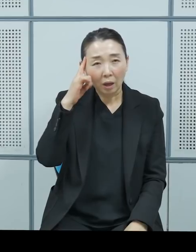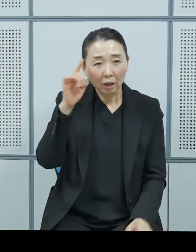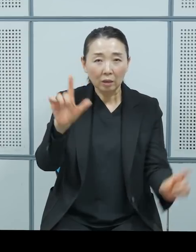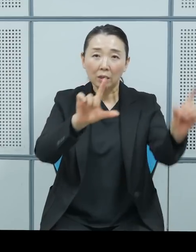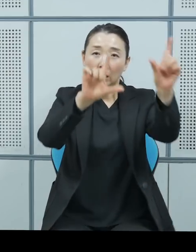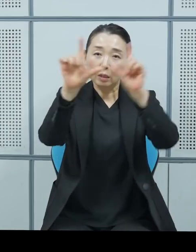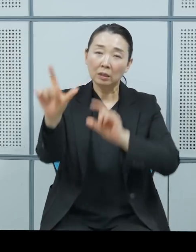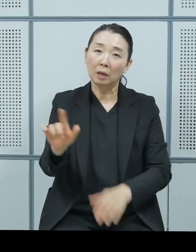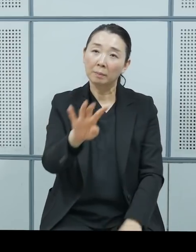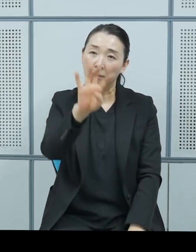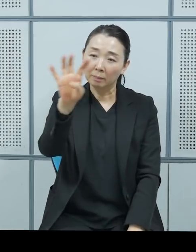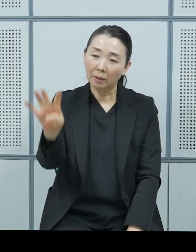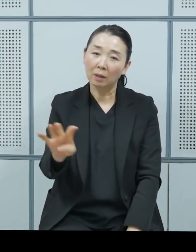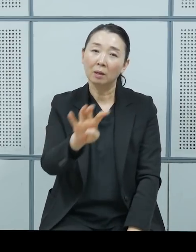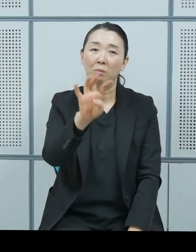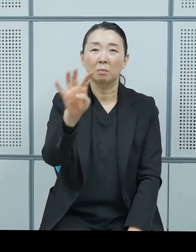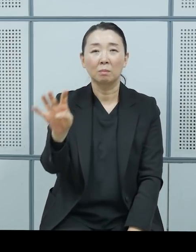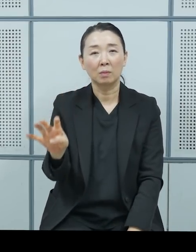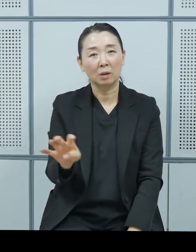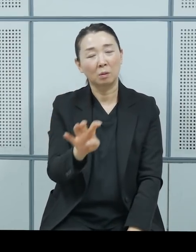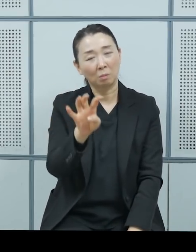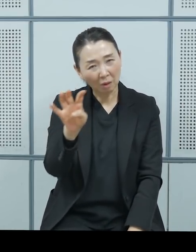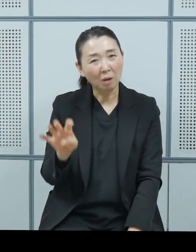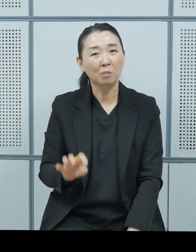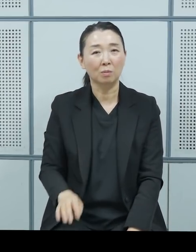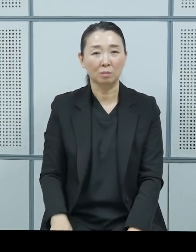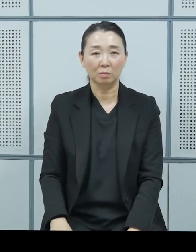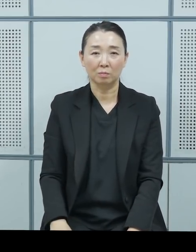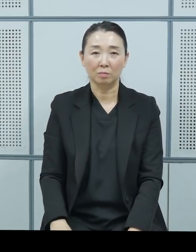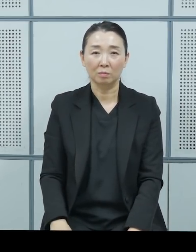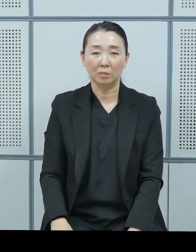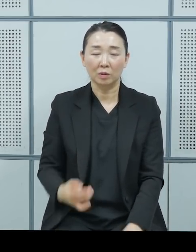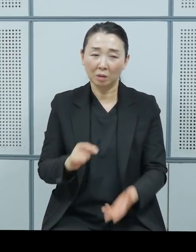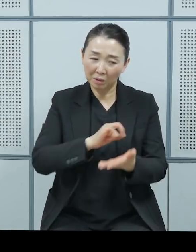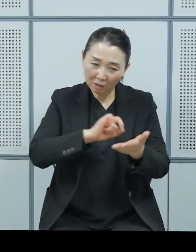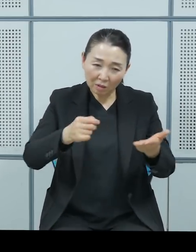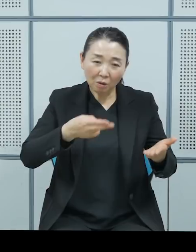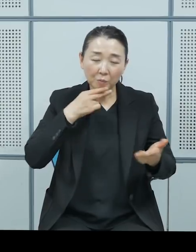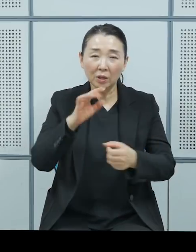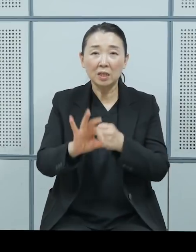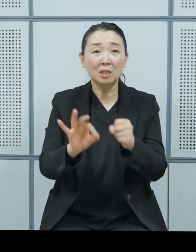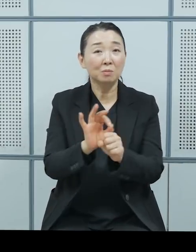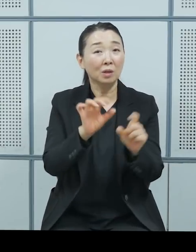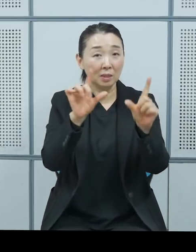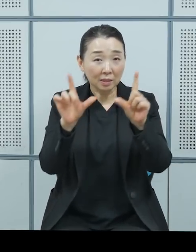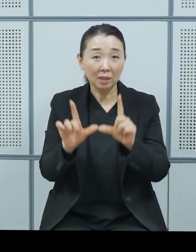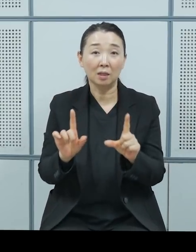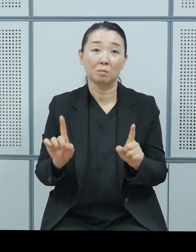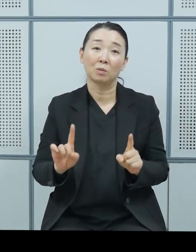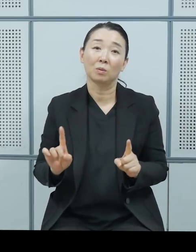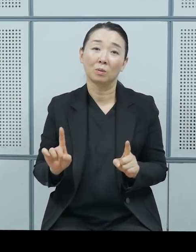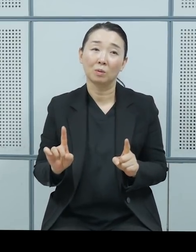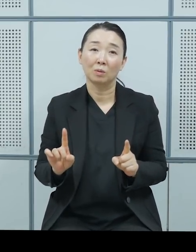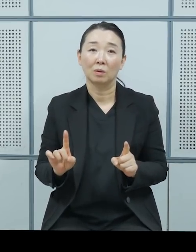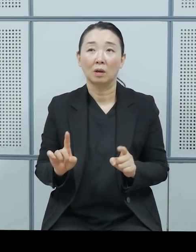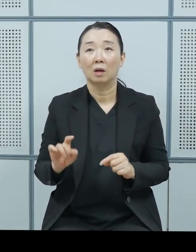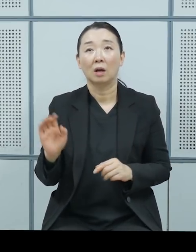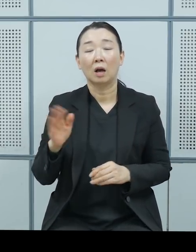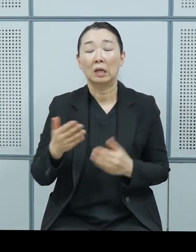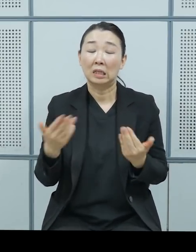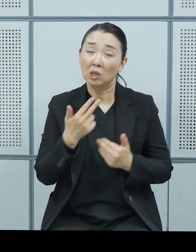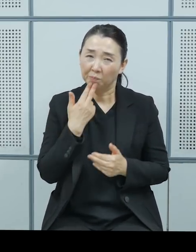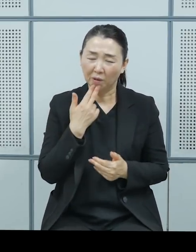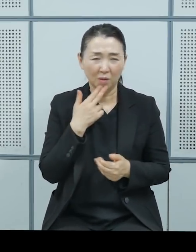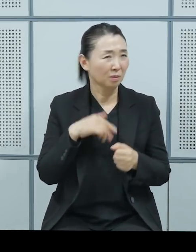삶이 반복이기 때문에. 그래서 다이어리 없이 10년을 산다는 게 그게 일이